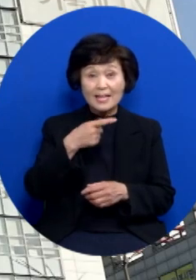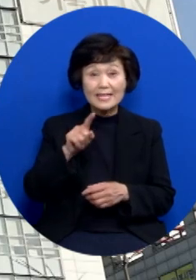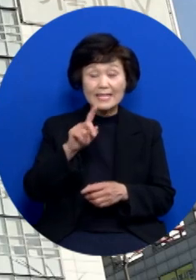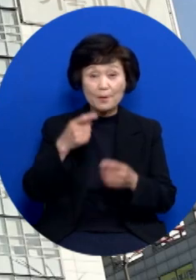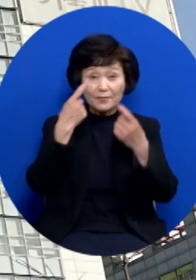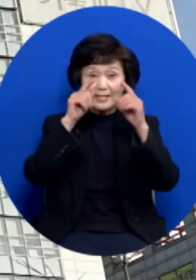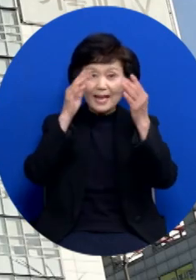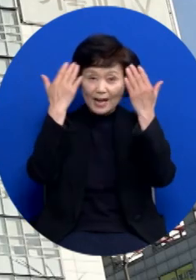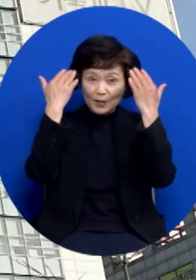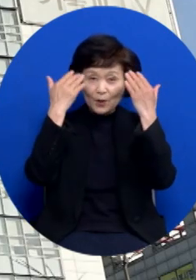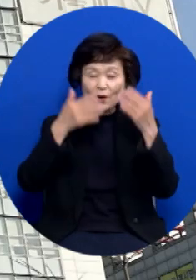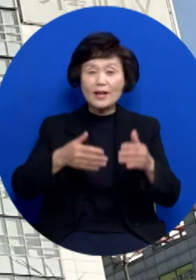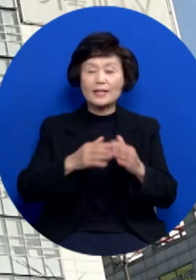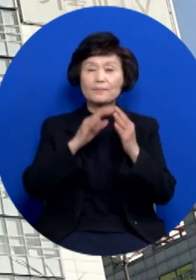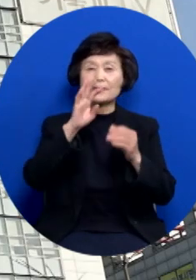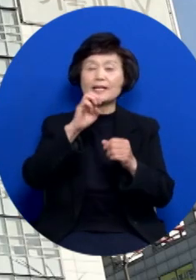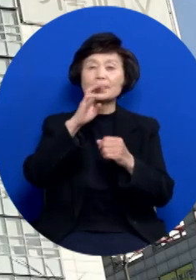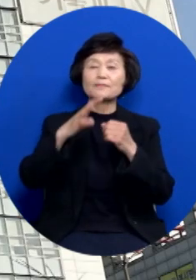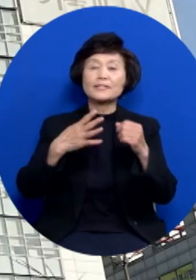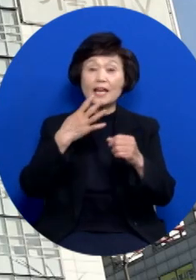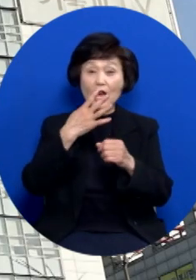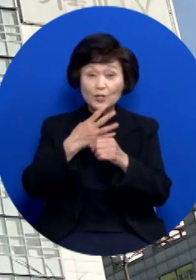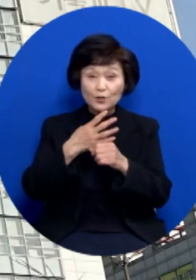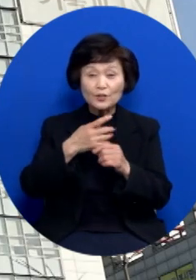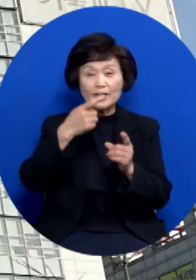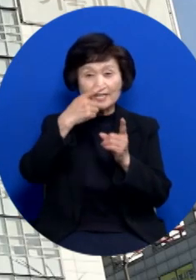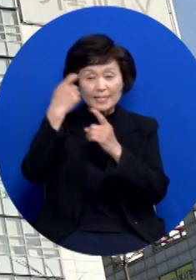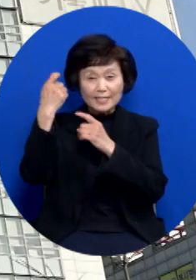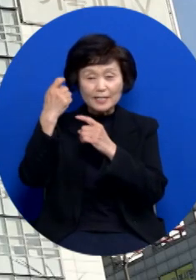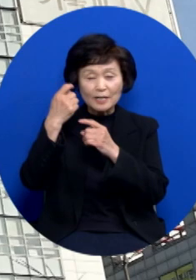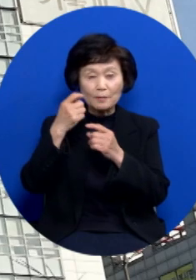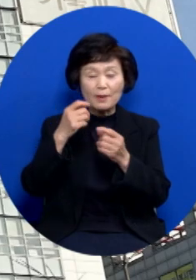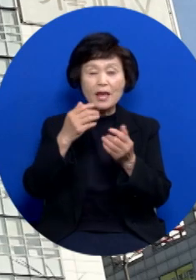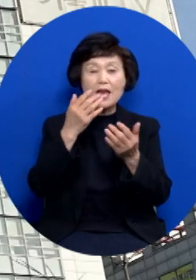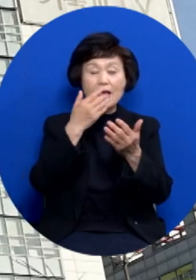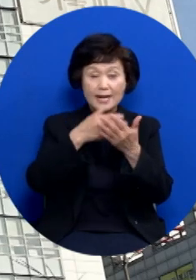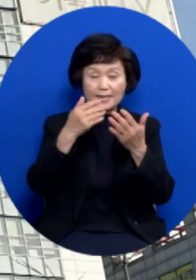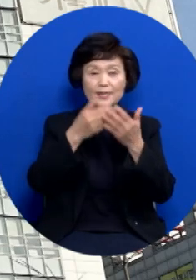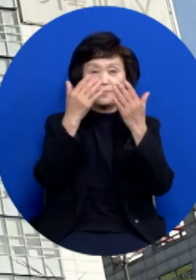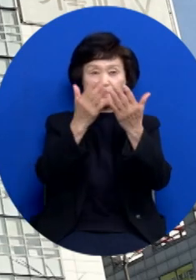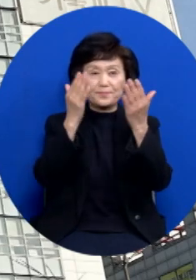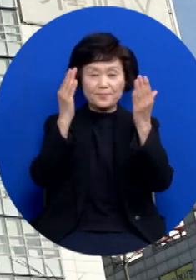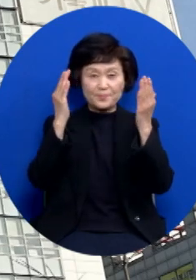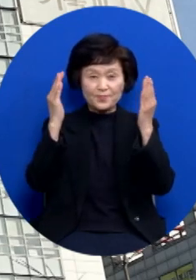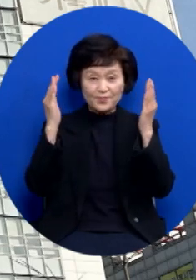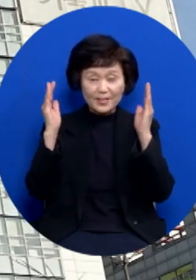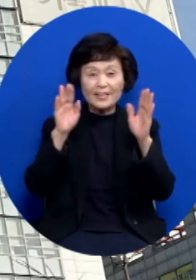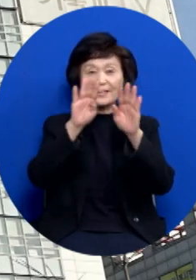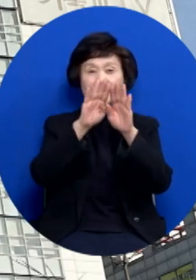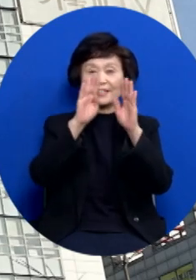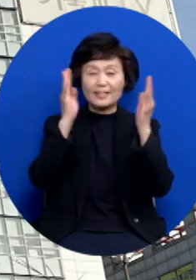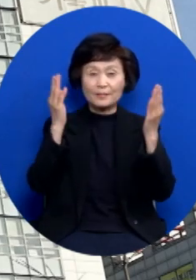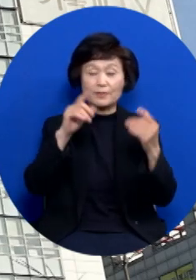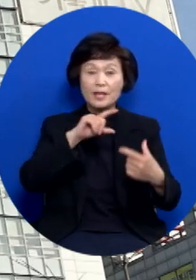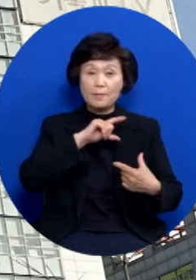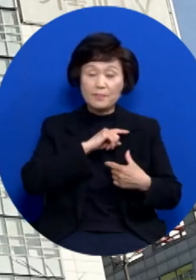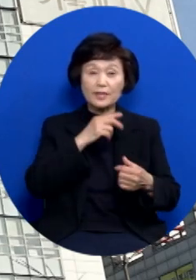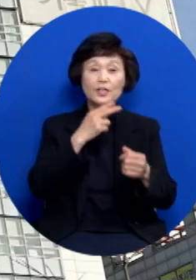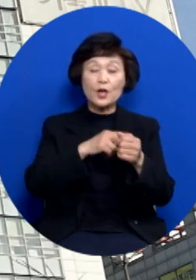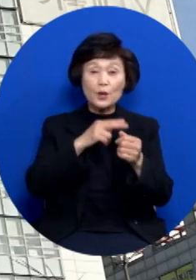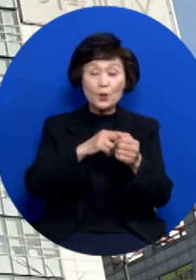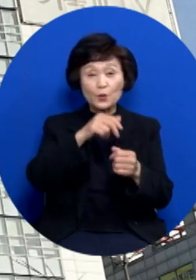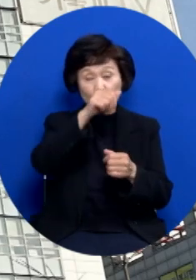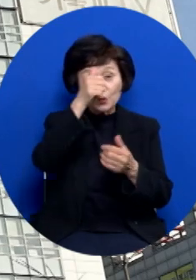한남대학교회가 창립 44주년을 기념해 작품 전시회를 개최했습니다. 한남대학교 미술교육학과 명예교수인 김세원